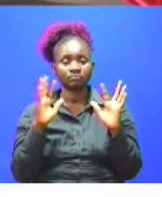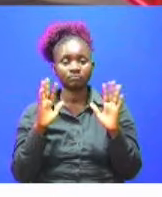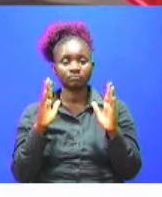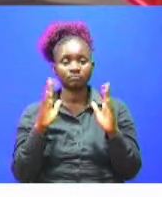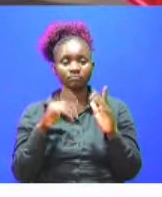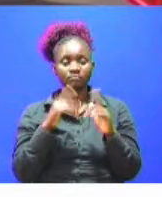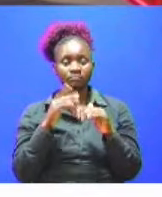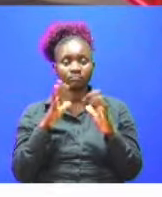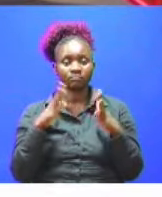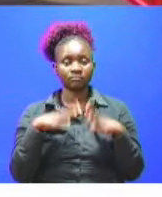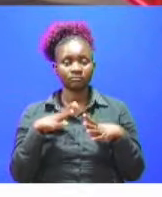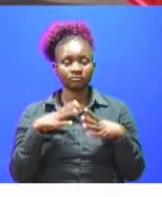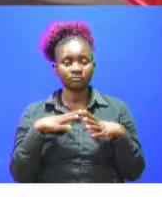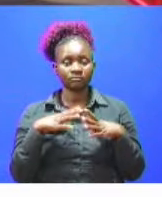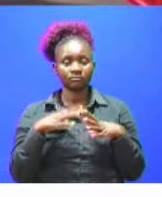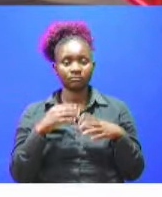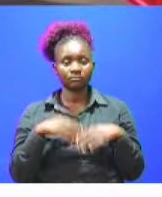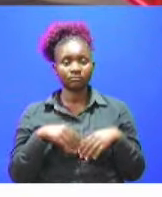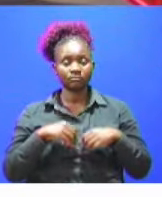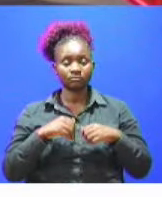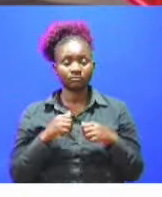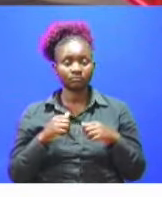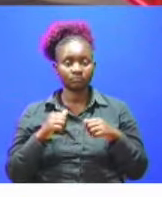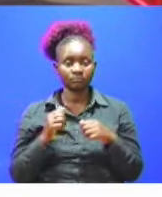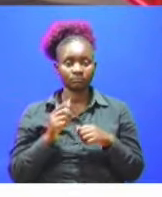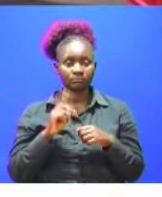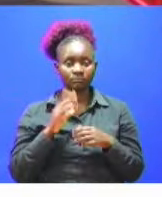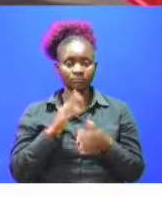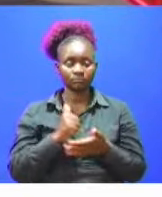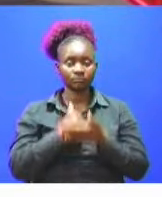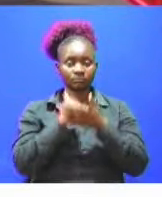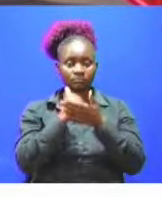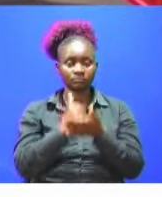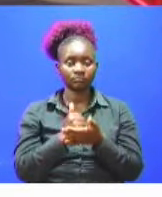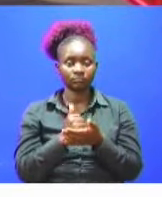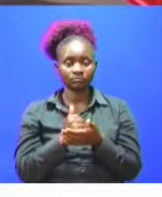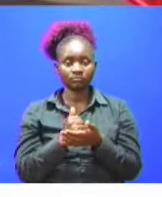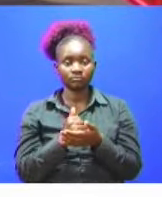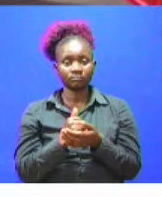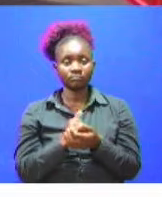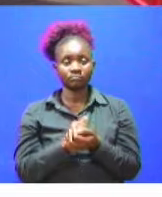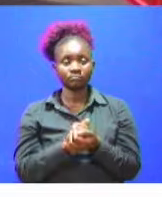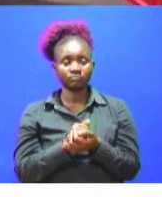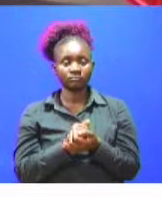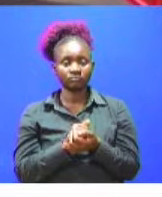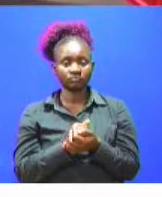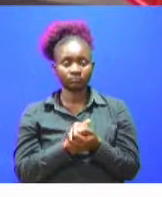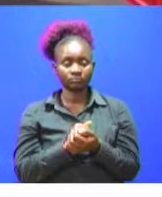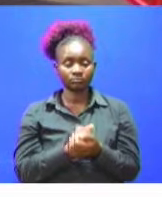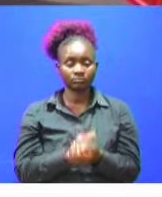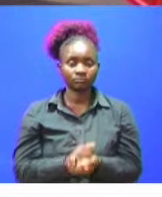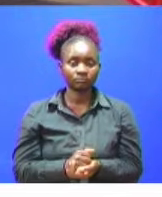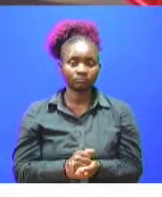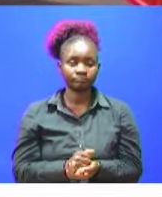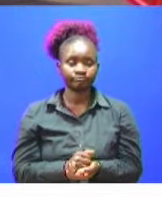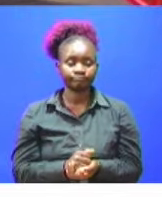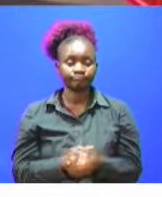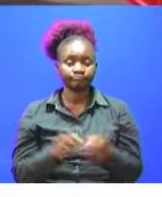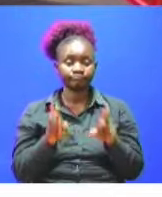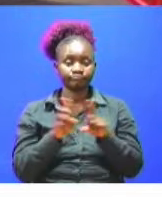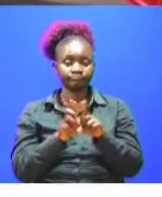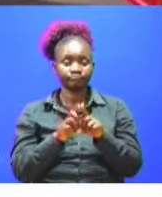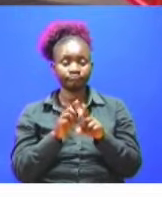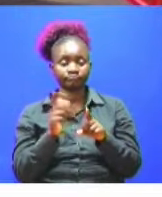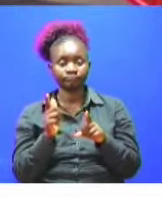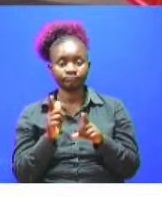menye benseme ibanyara koba bakogokera anene obokonyi obobu nago tumanya omoriki oito dipo na sanya nige kiombe kibo igo gosaba tenebe